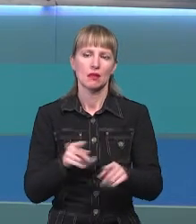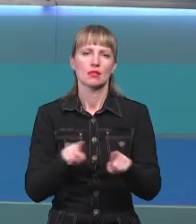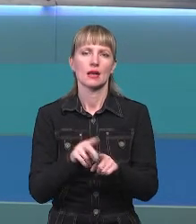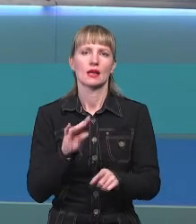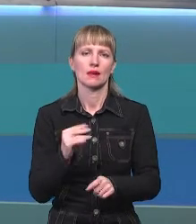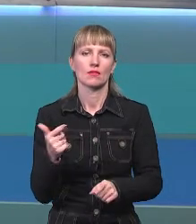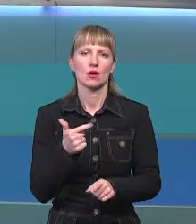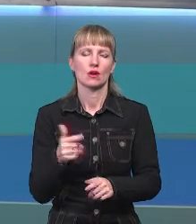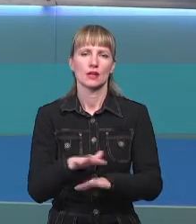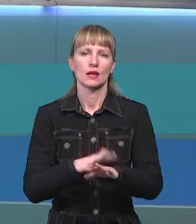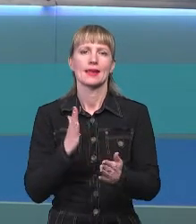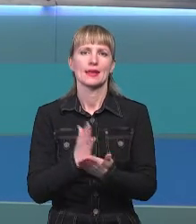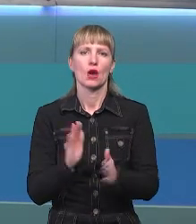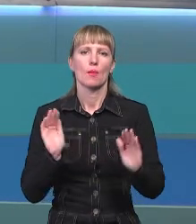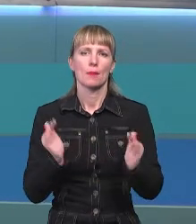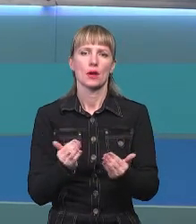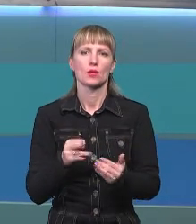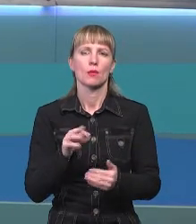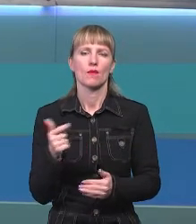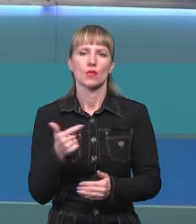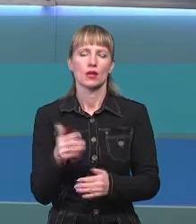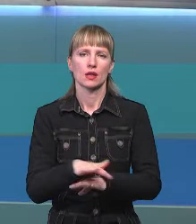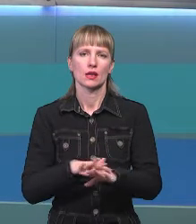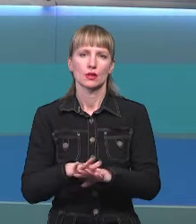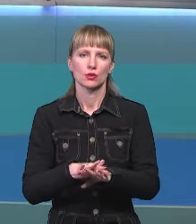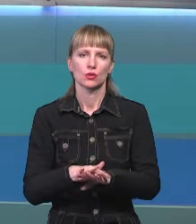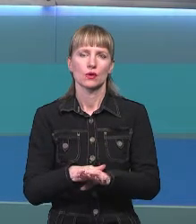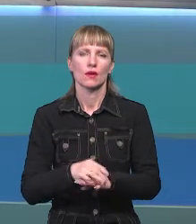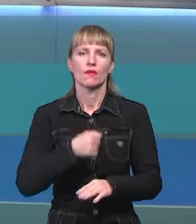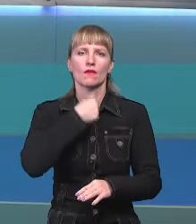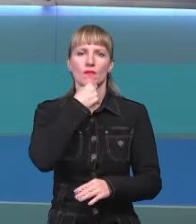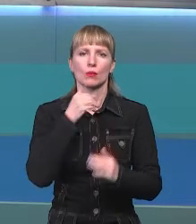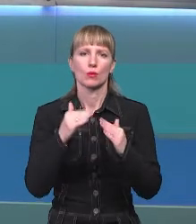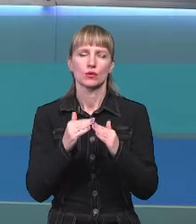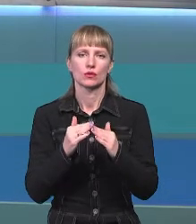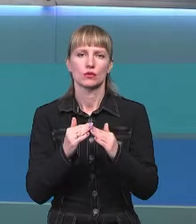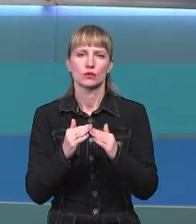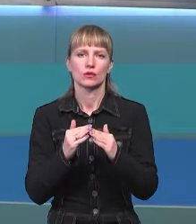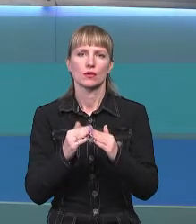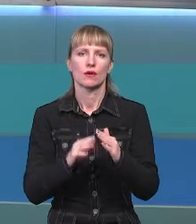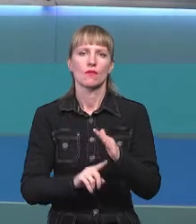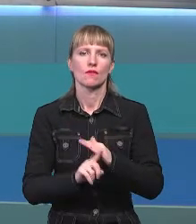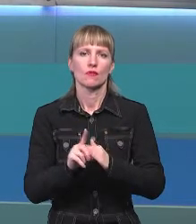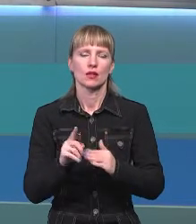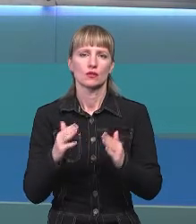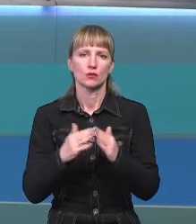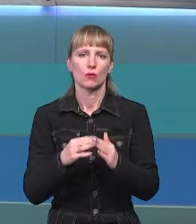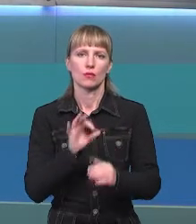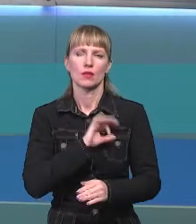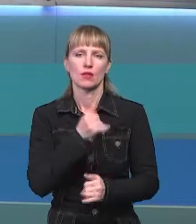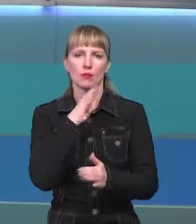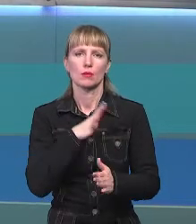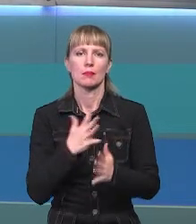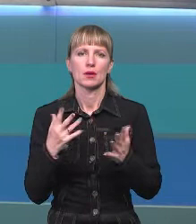Але є певні обмеження по вторинному ринку. Тобто вік будинку, тобто введення будинку в експлуатацію не може